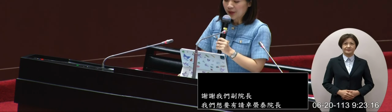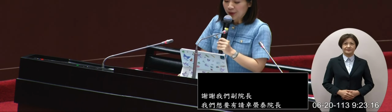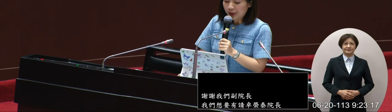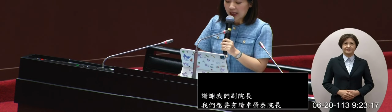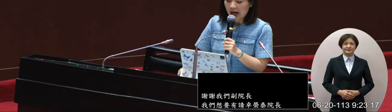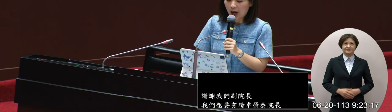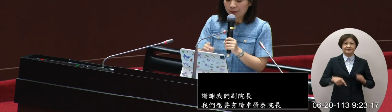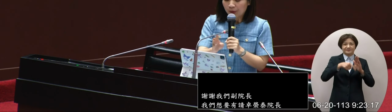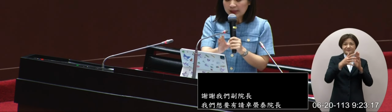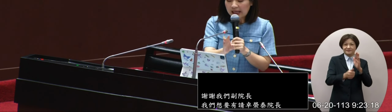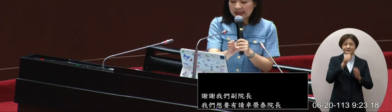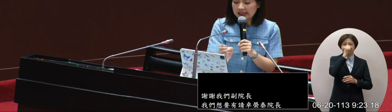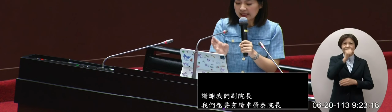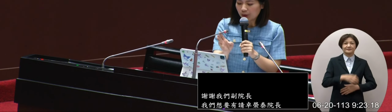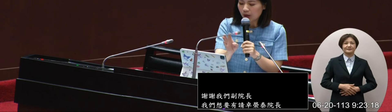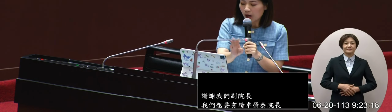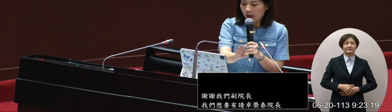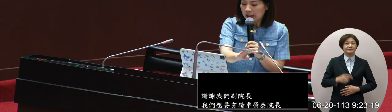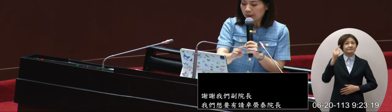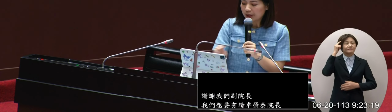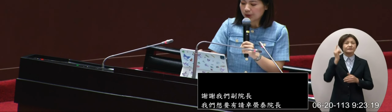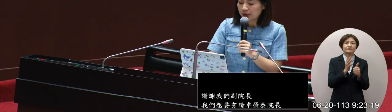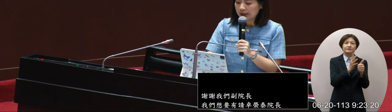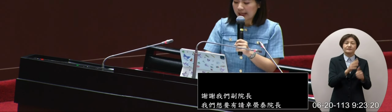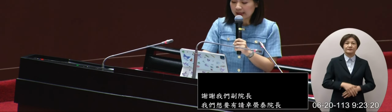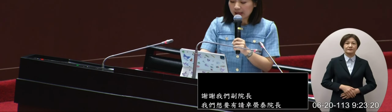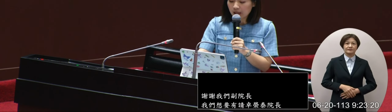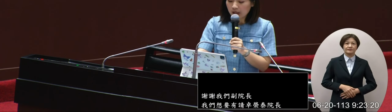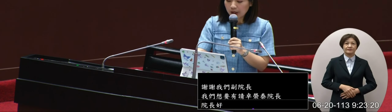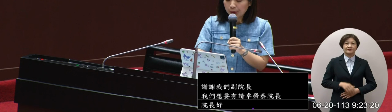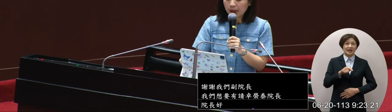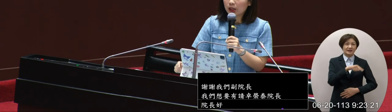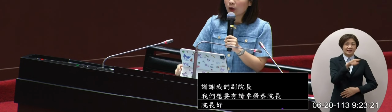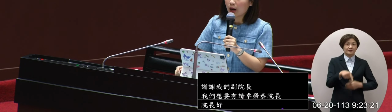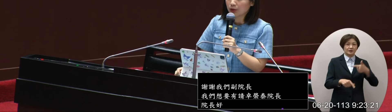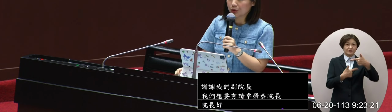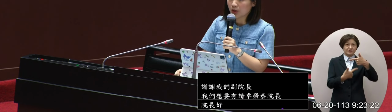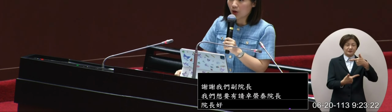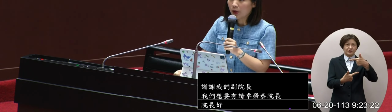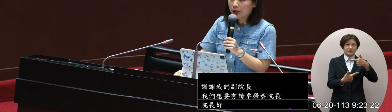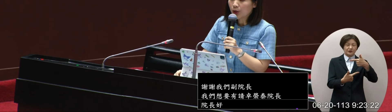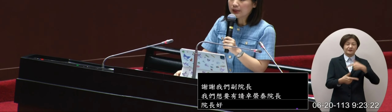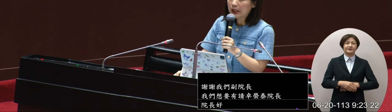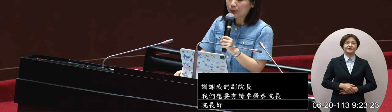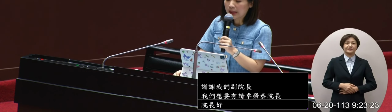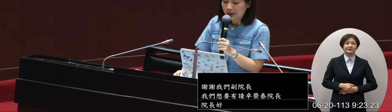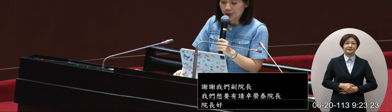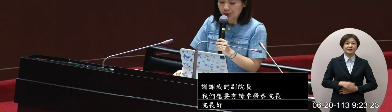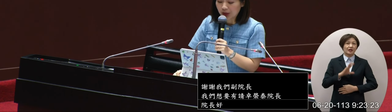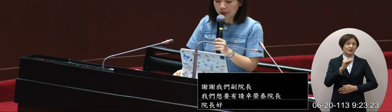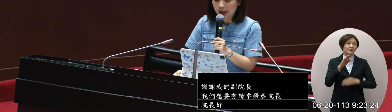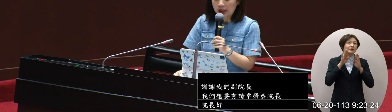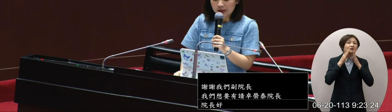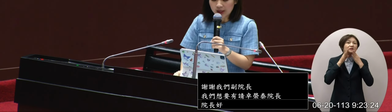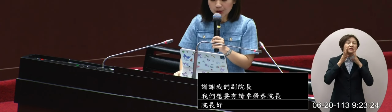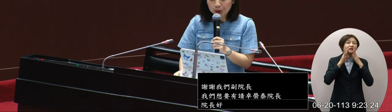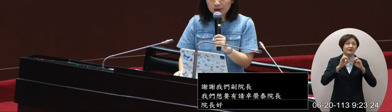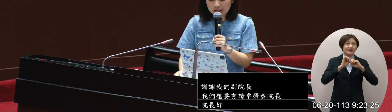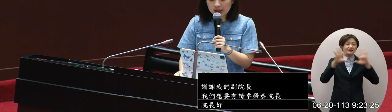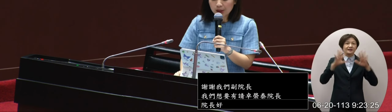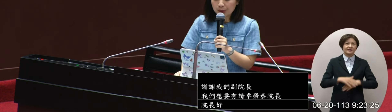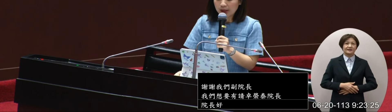徐委员好。 院长好，我想要先请问哦，你们是不是在这个6月6号的时候，有在你们的脸书上面